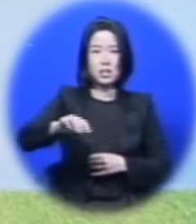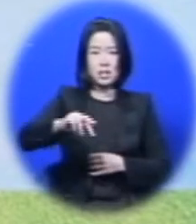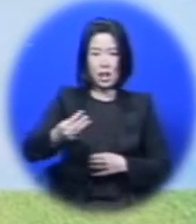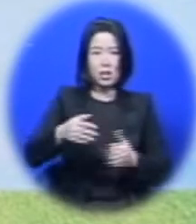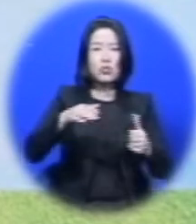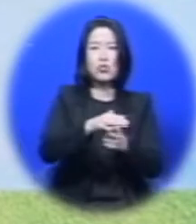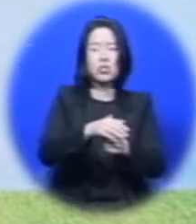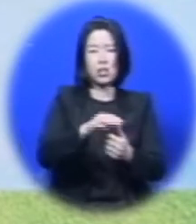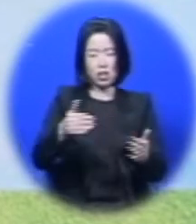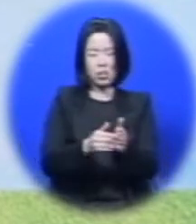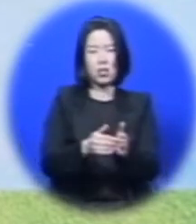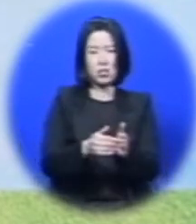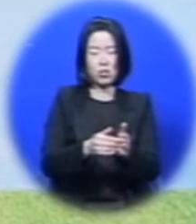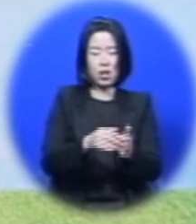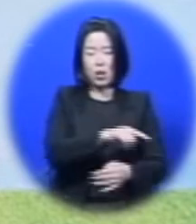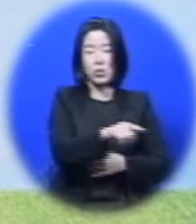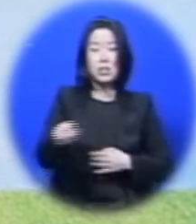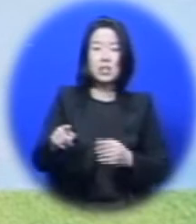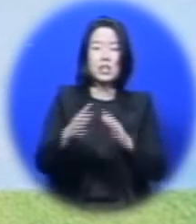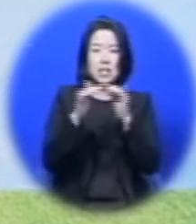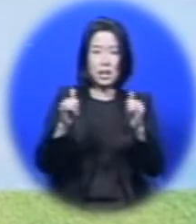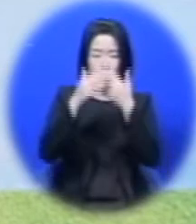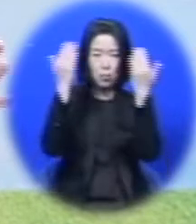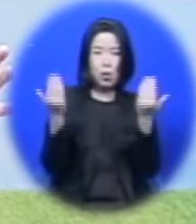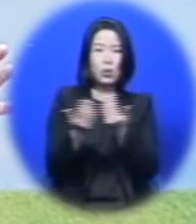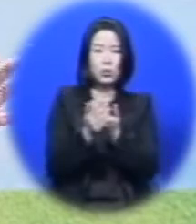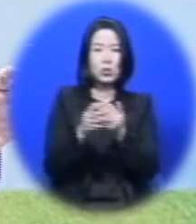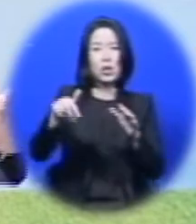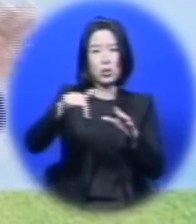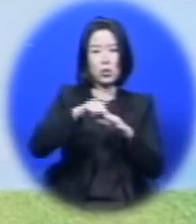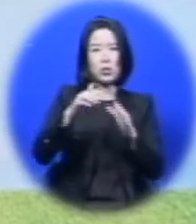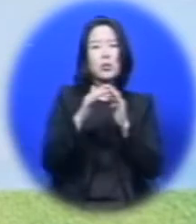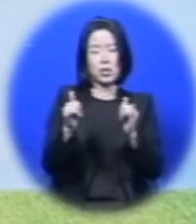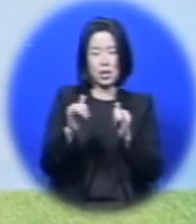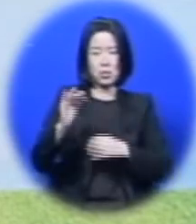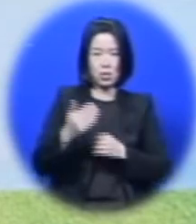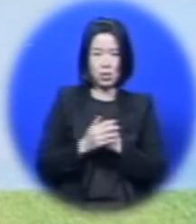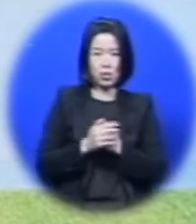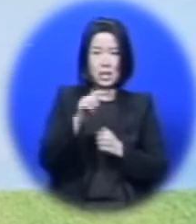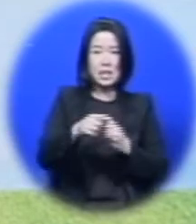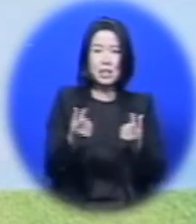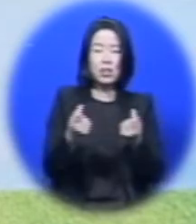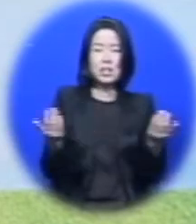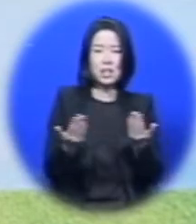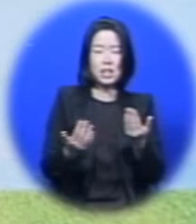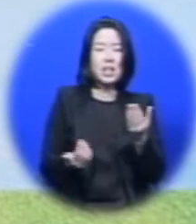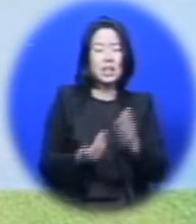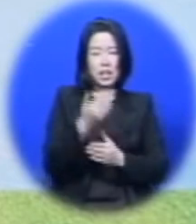그들이 교인이 됐습니다. 이런 일이 있으니까 그렇게 복음화율이 일어나는